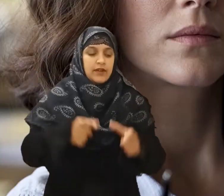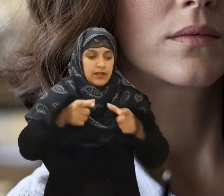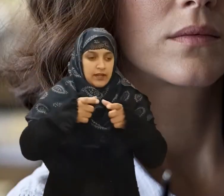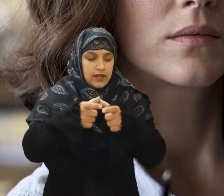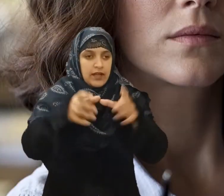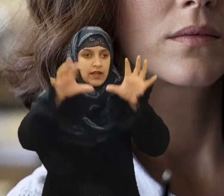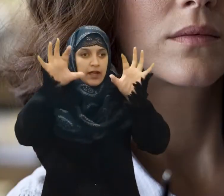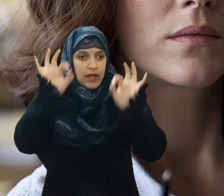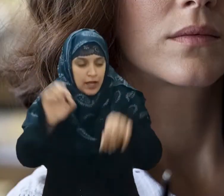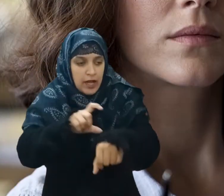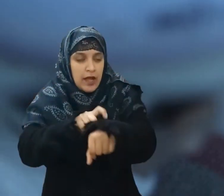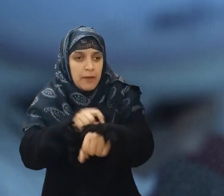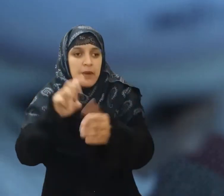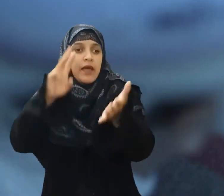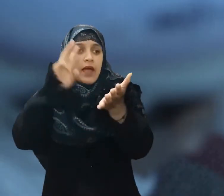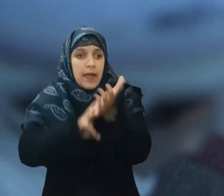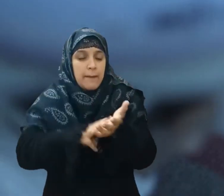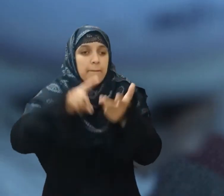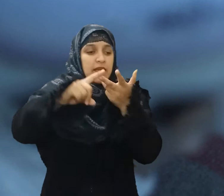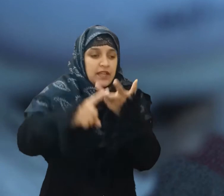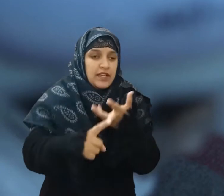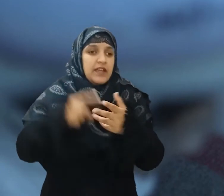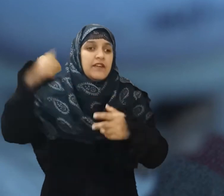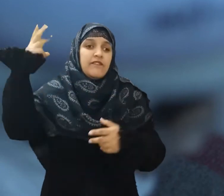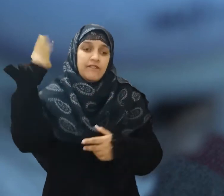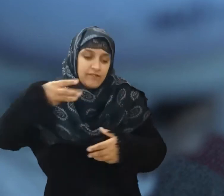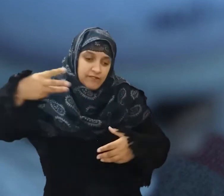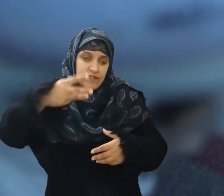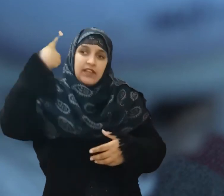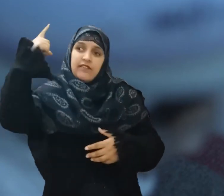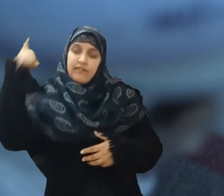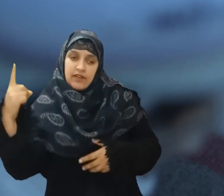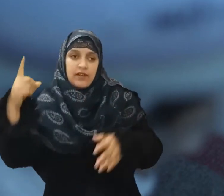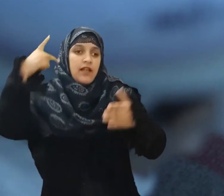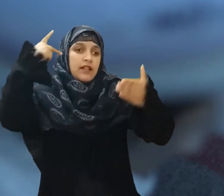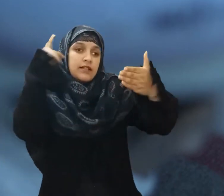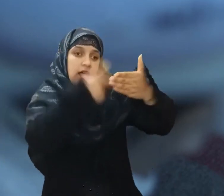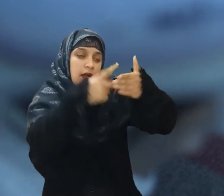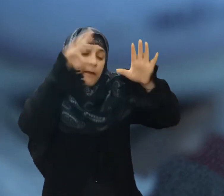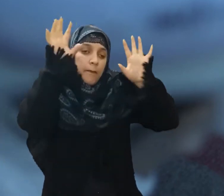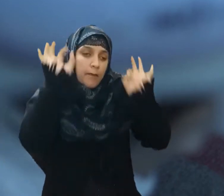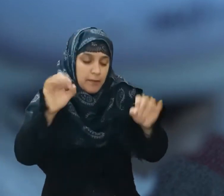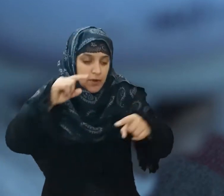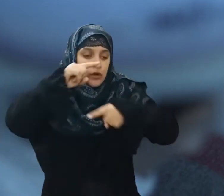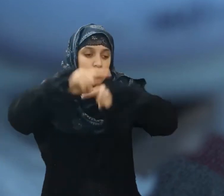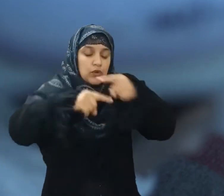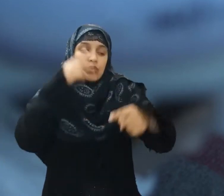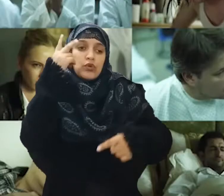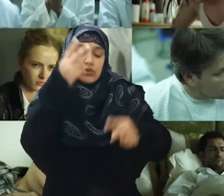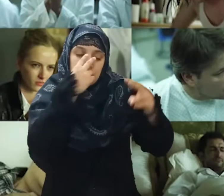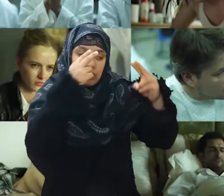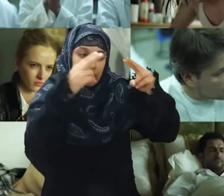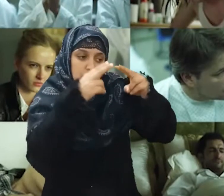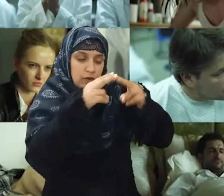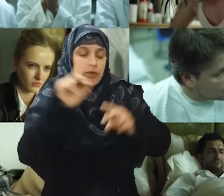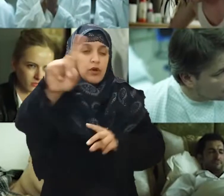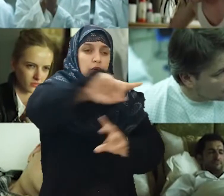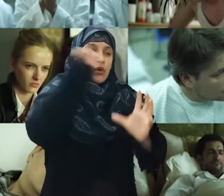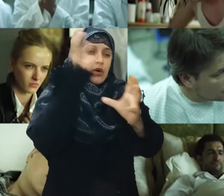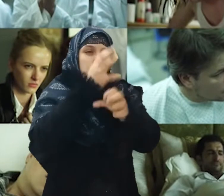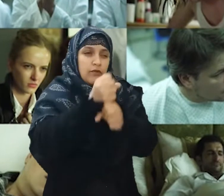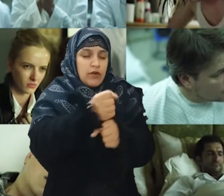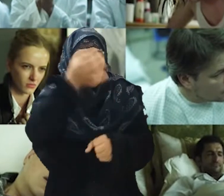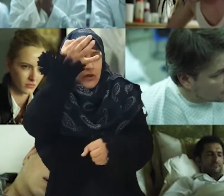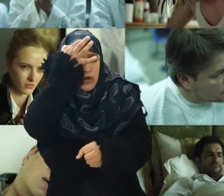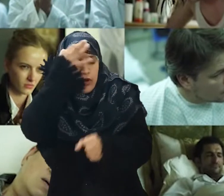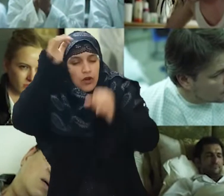ہے، لیکن اسی دوران ایک ڈاکٹر اس وائرس کا شکار ہو کر مر جاتی ہے۔ مرنے والوں کی تعداد دن بدن بڑھتی